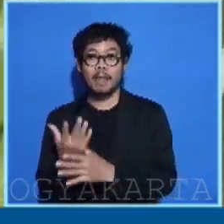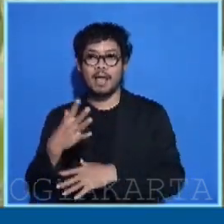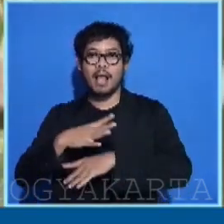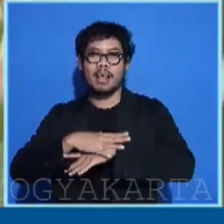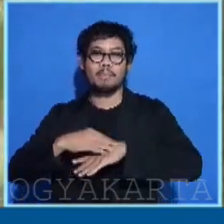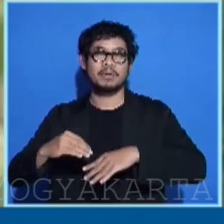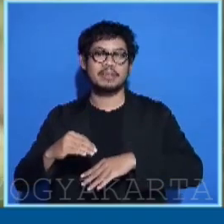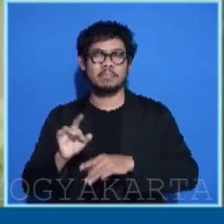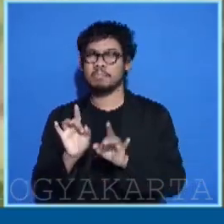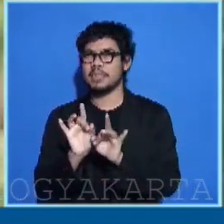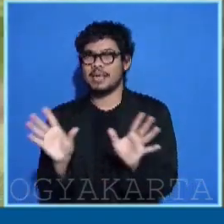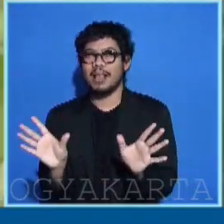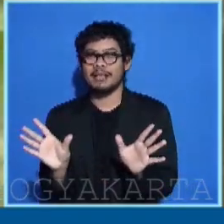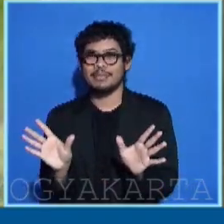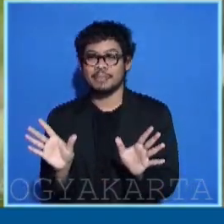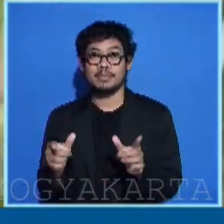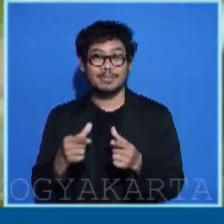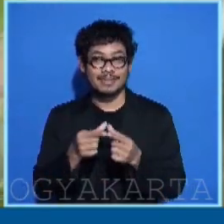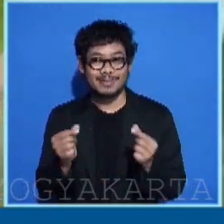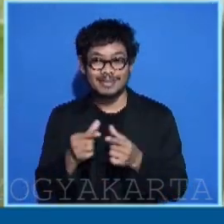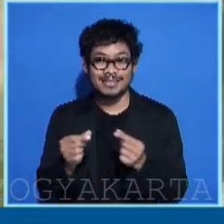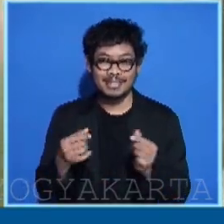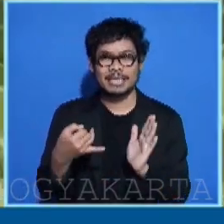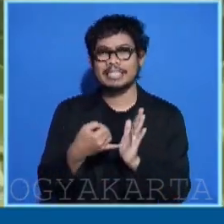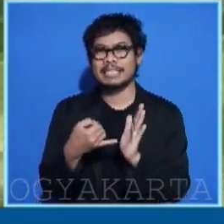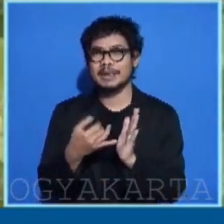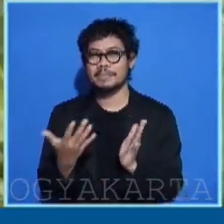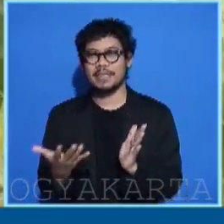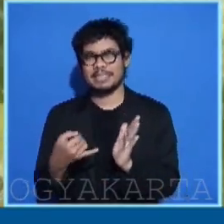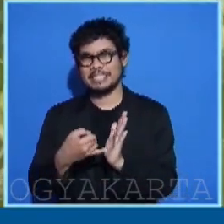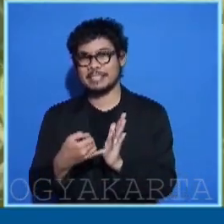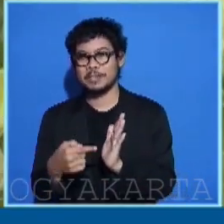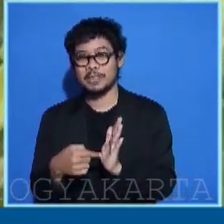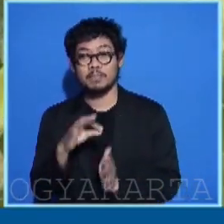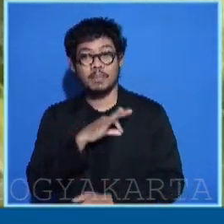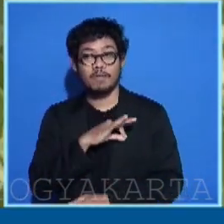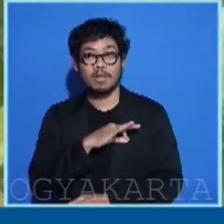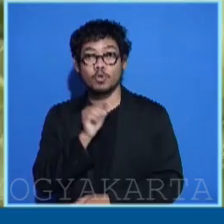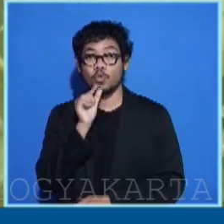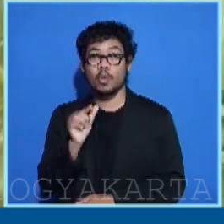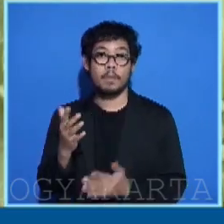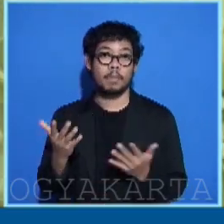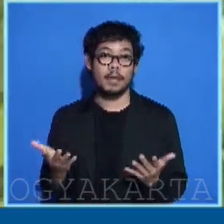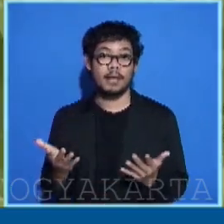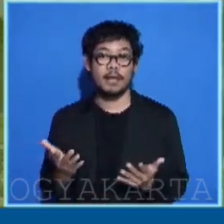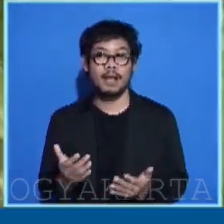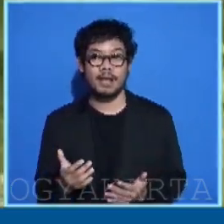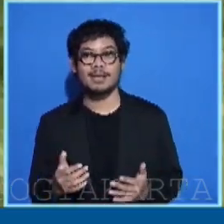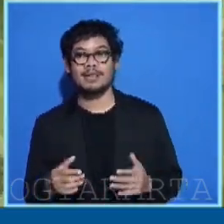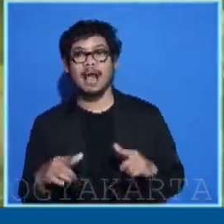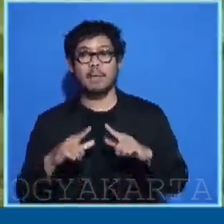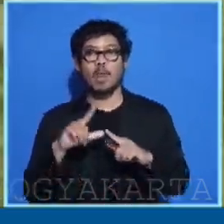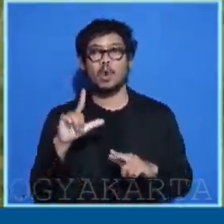saklebeting Ron bluntas menika Ugi kakandet zat kimia aktif ingkang migunani kadosa akoloid